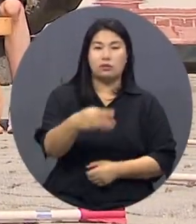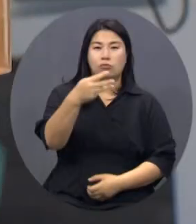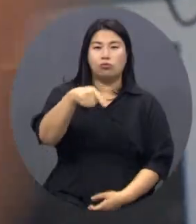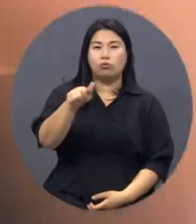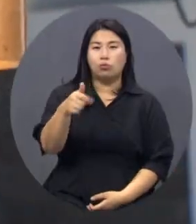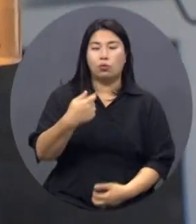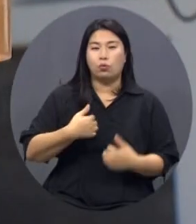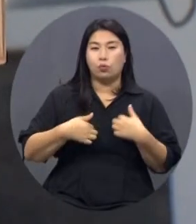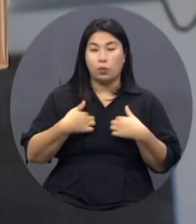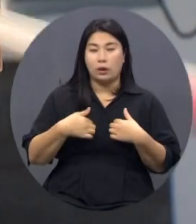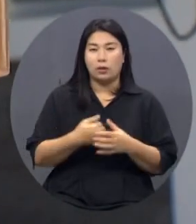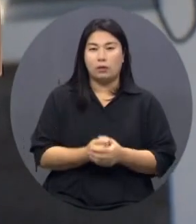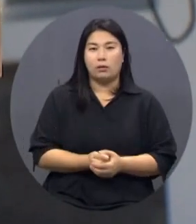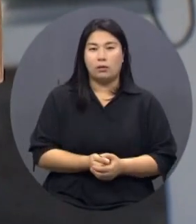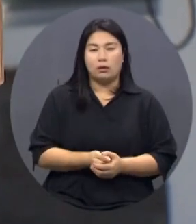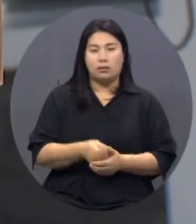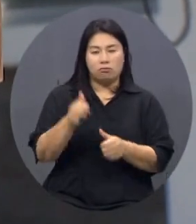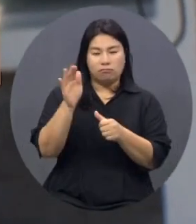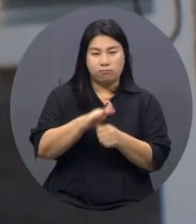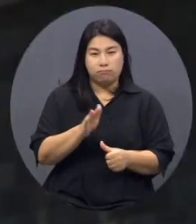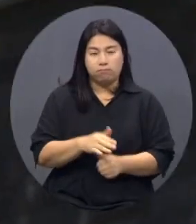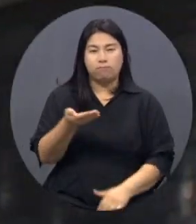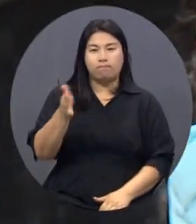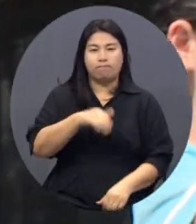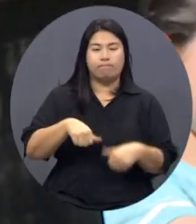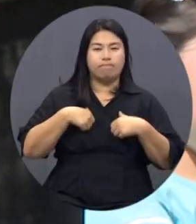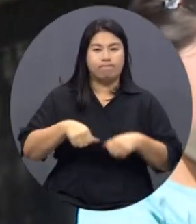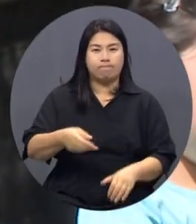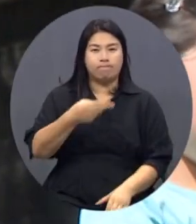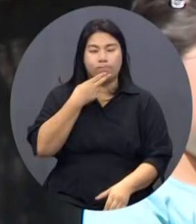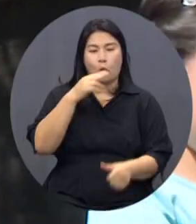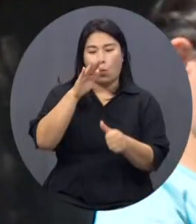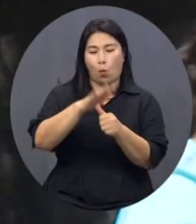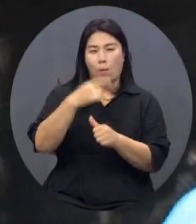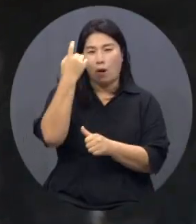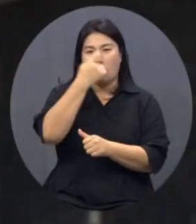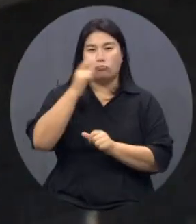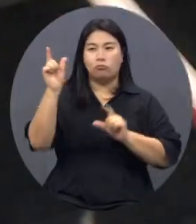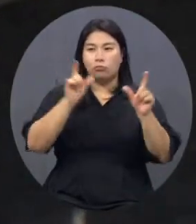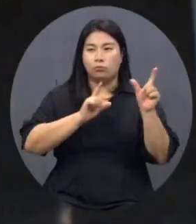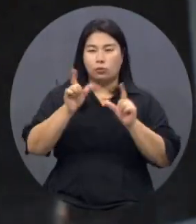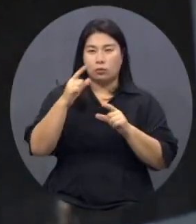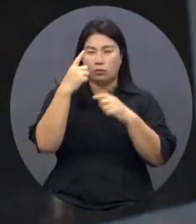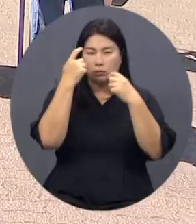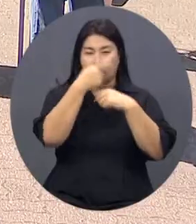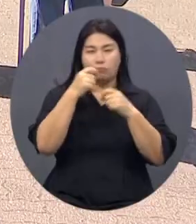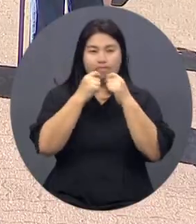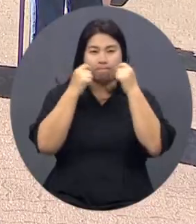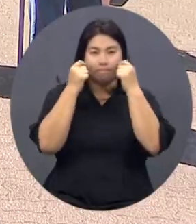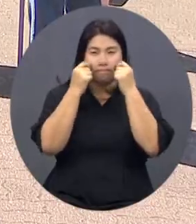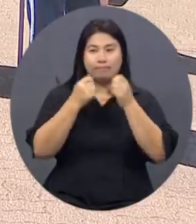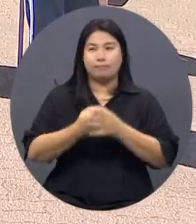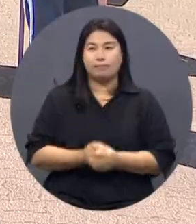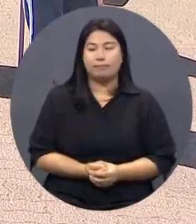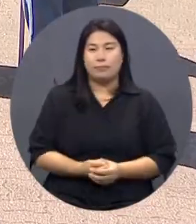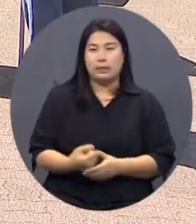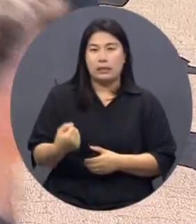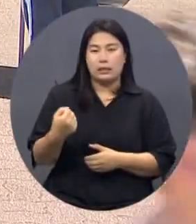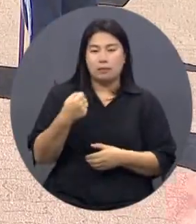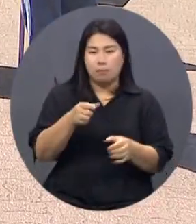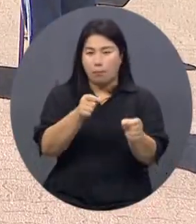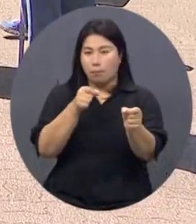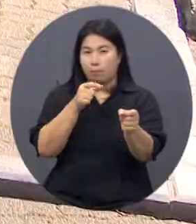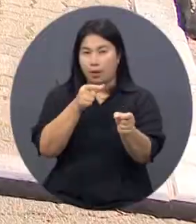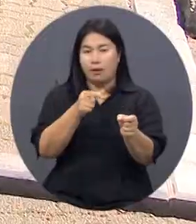투호놀이. 번번이 실패해도 포기하지 않는 꼬마의 표정이 제법 진지합니다. 힘껏